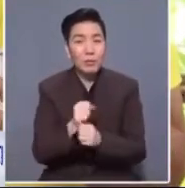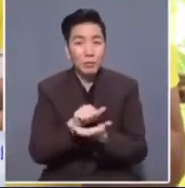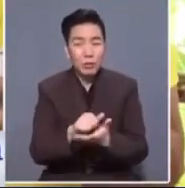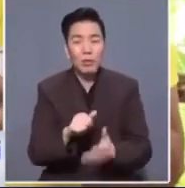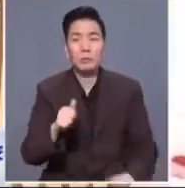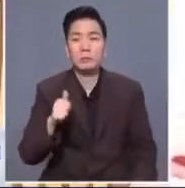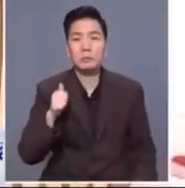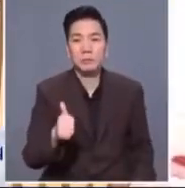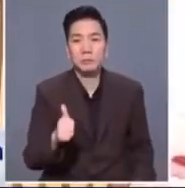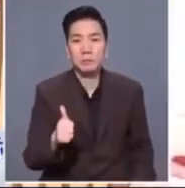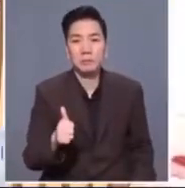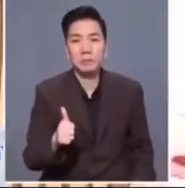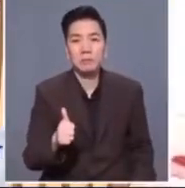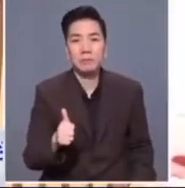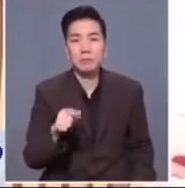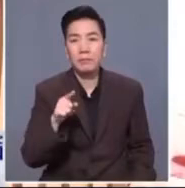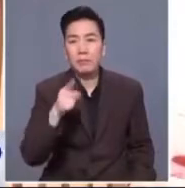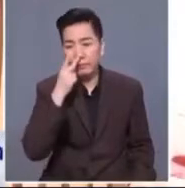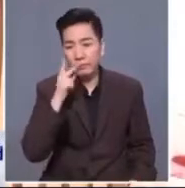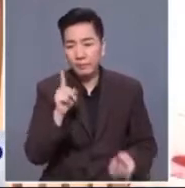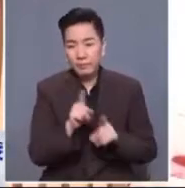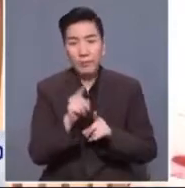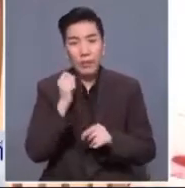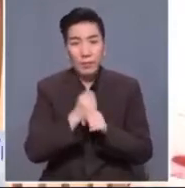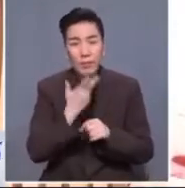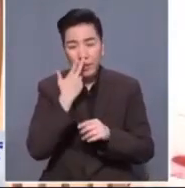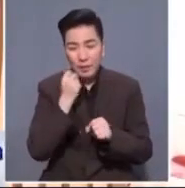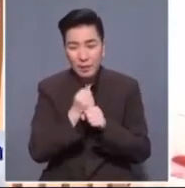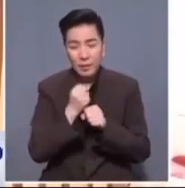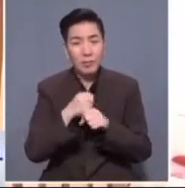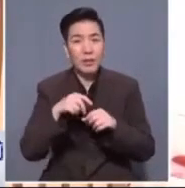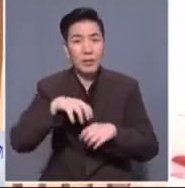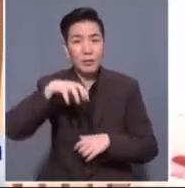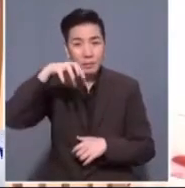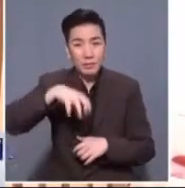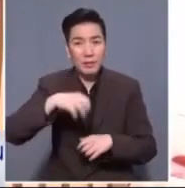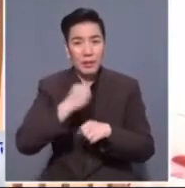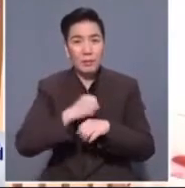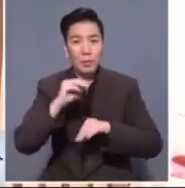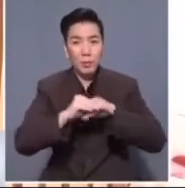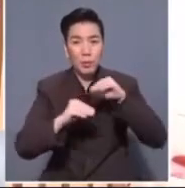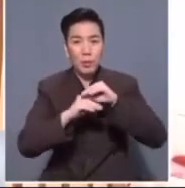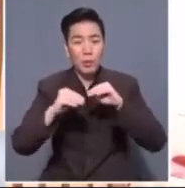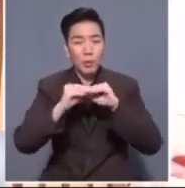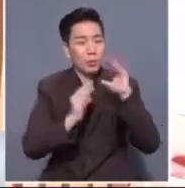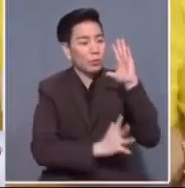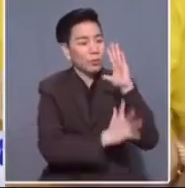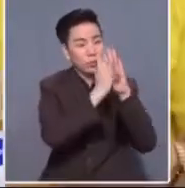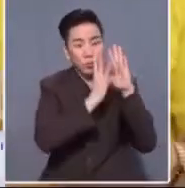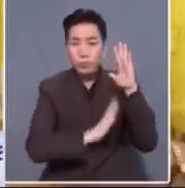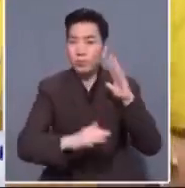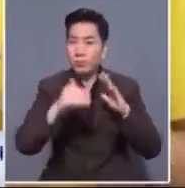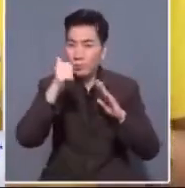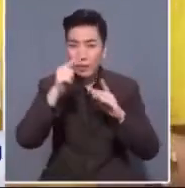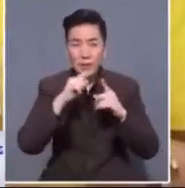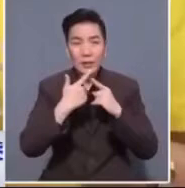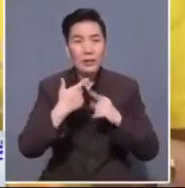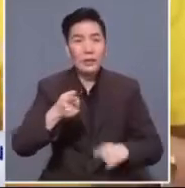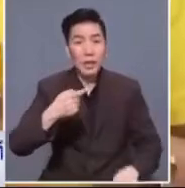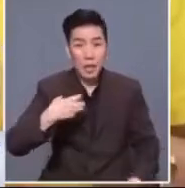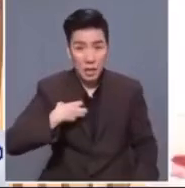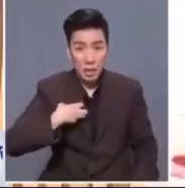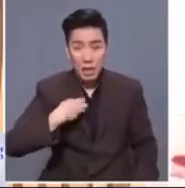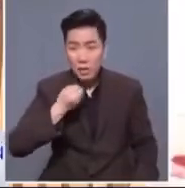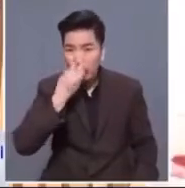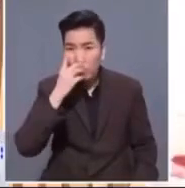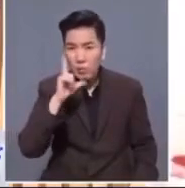ได้ไหม ยินดีค่ะลูกไร่ของคุณเฉลิมนะคะสามารถติดต่อได้ที่ตั้งโครงการได้เลยค่ะธกส.ทั่วประเทศนะคะ จริงๆเรามีความต้องการด